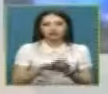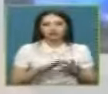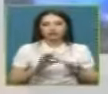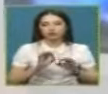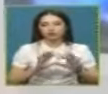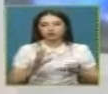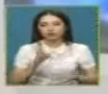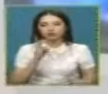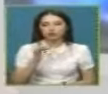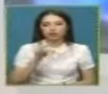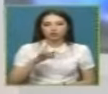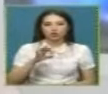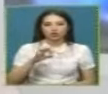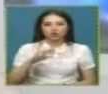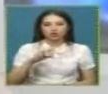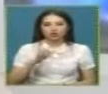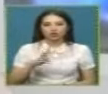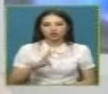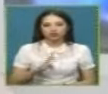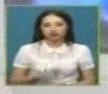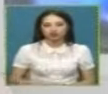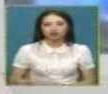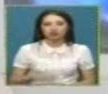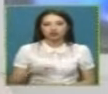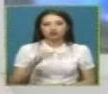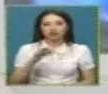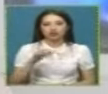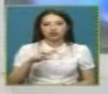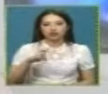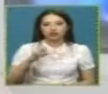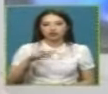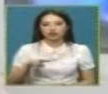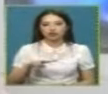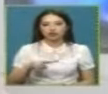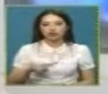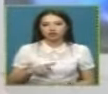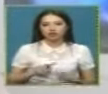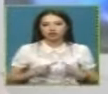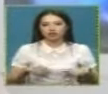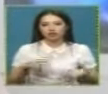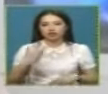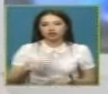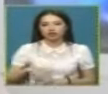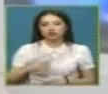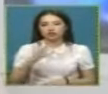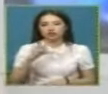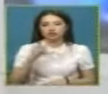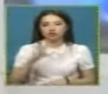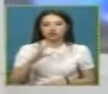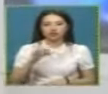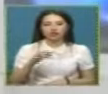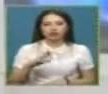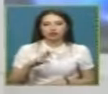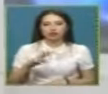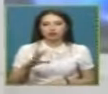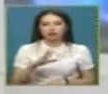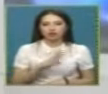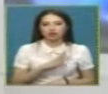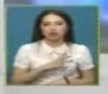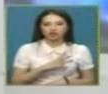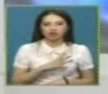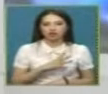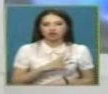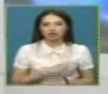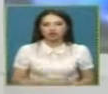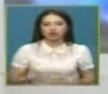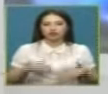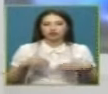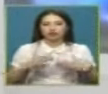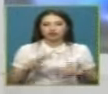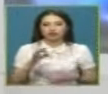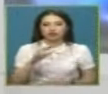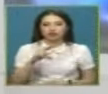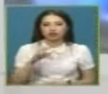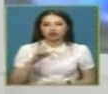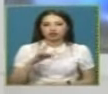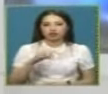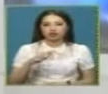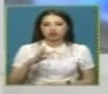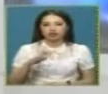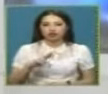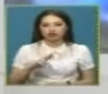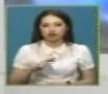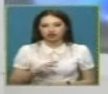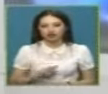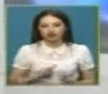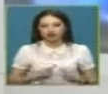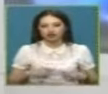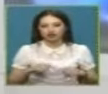Нұр Отан партиясы оңтүстік Қазақстан облыстық филиалының кезектен тыс 33-ші сессиясы өтті. Келелі кеңеске облыстық партия филиалының